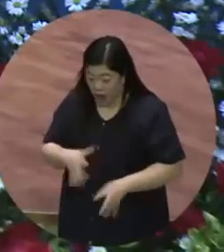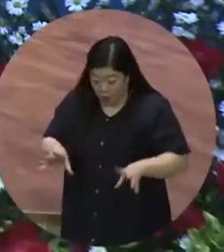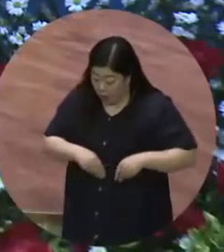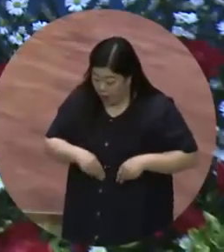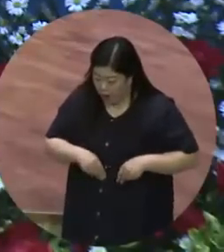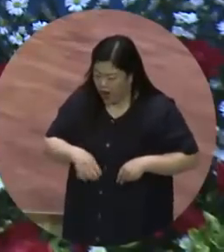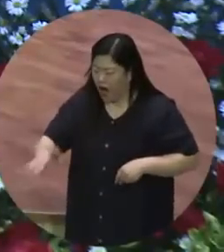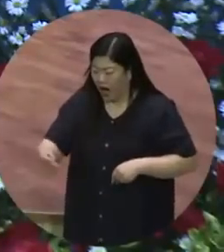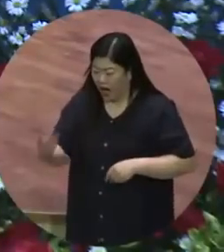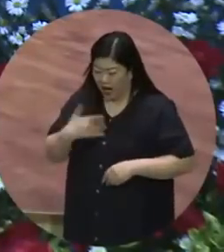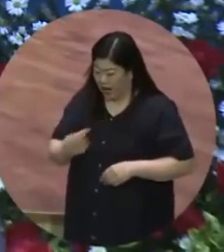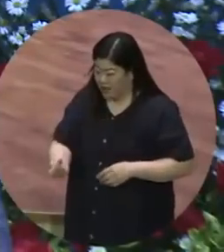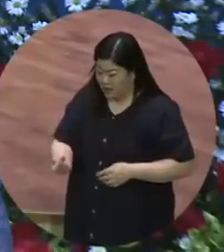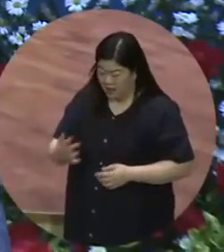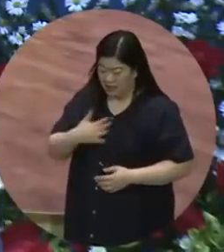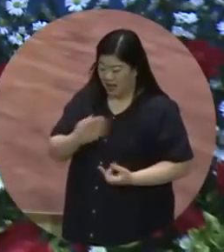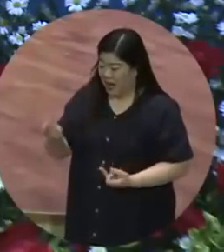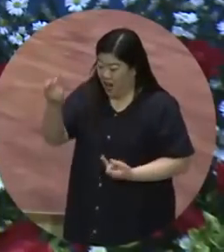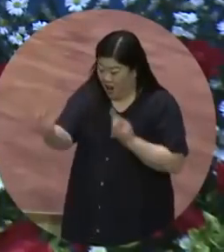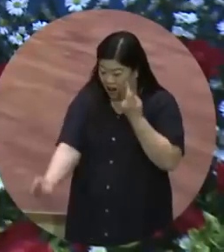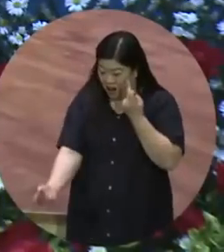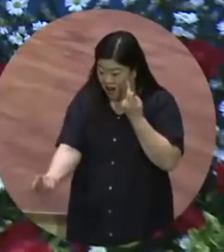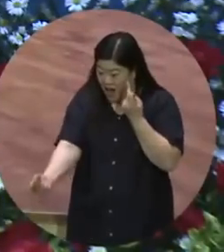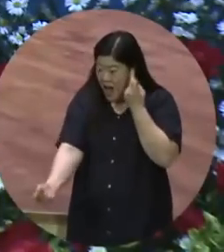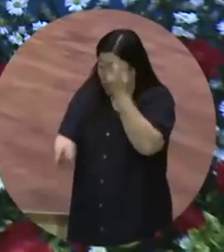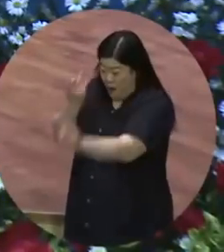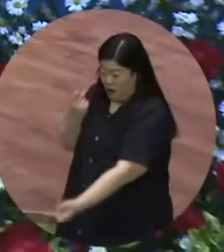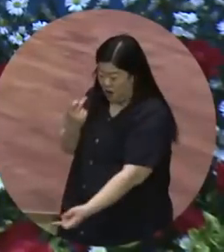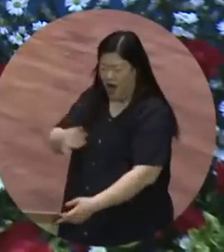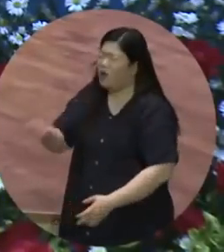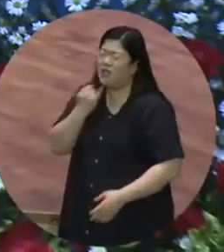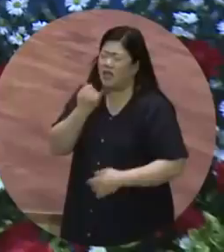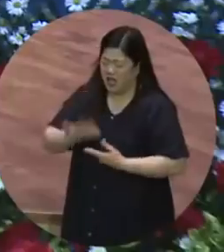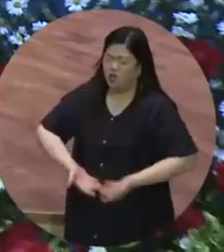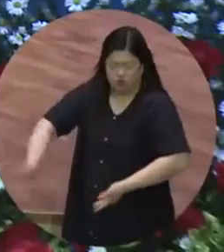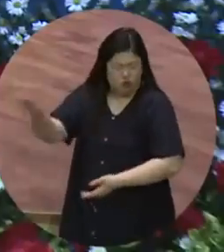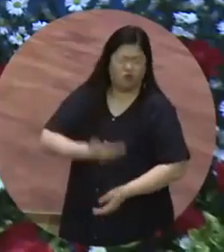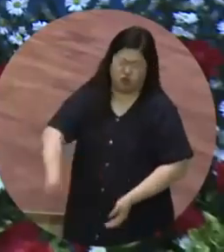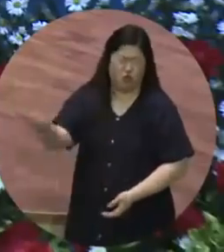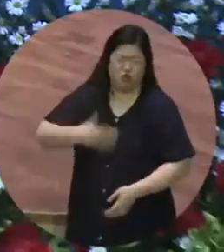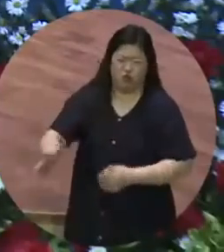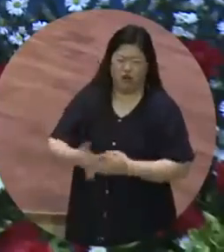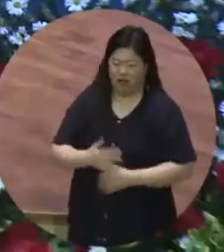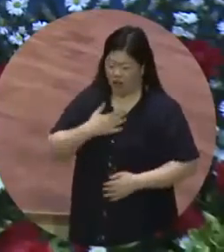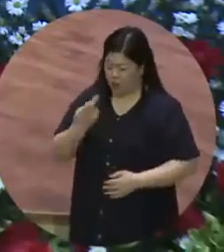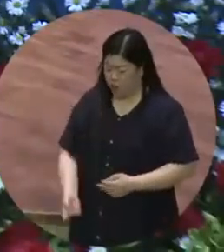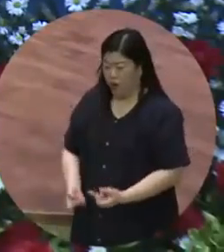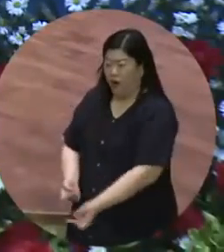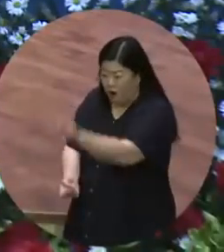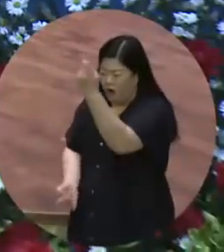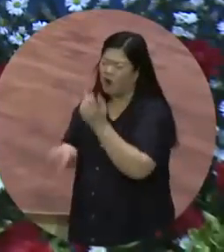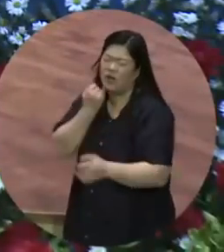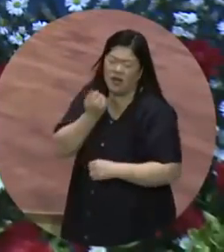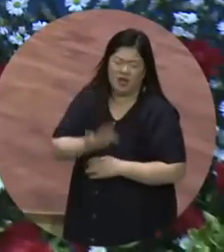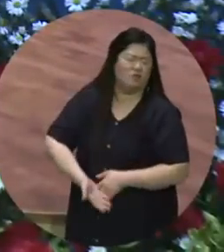그건 뭐 중요해. 이건 농담 비슷하게, 장난 비슷하게. 그래, 마, 내가 줄게. 마, 바축 주라. 뭔 거요?